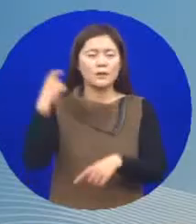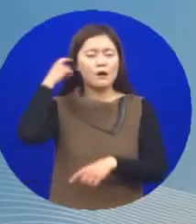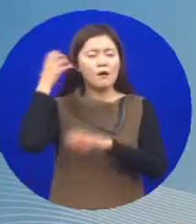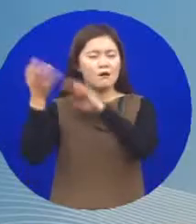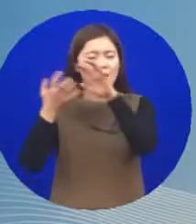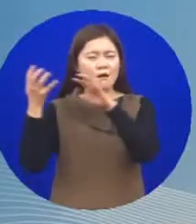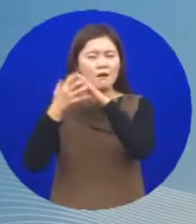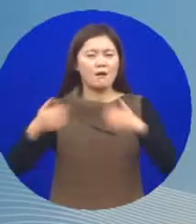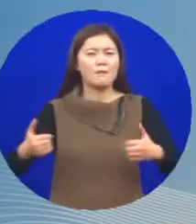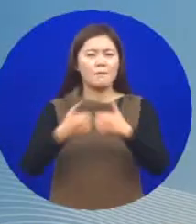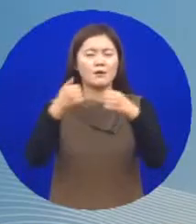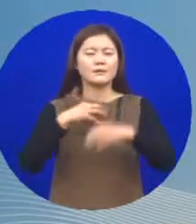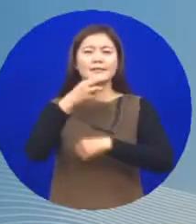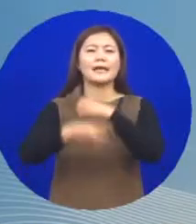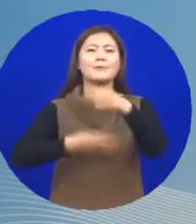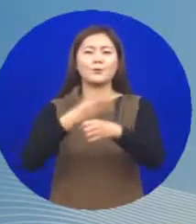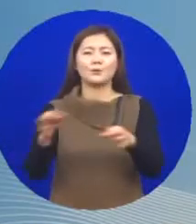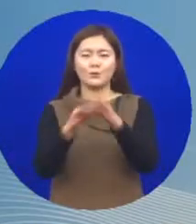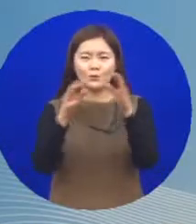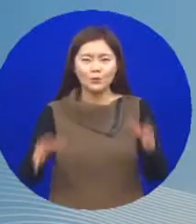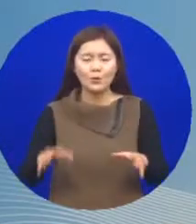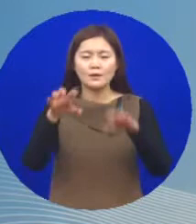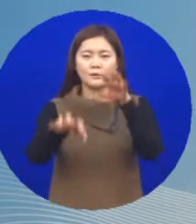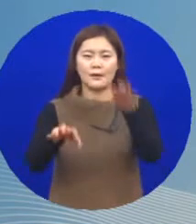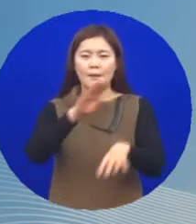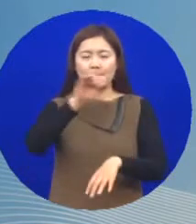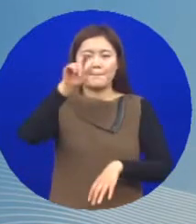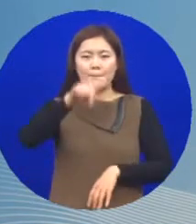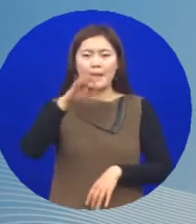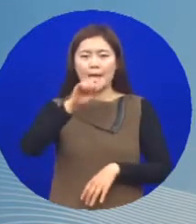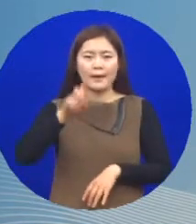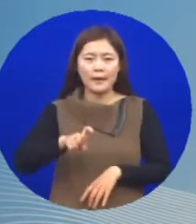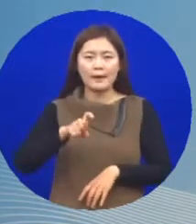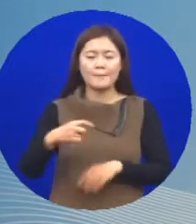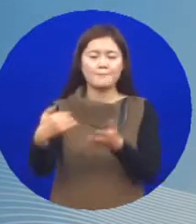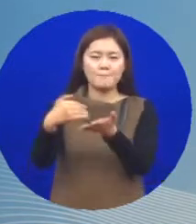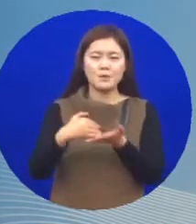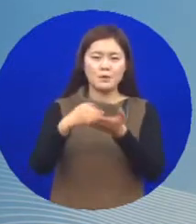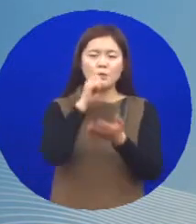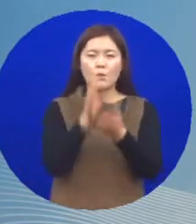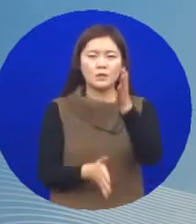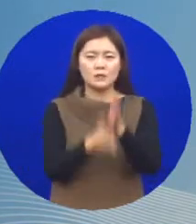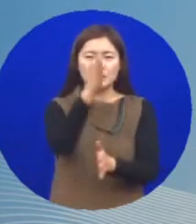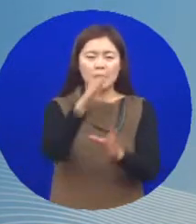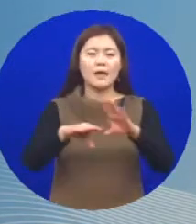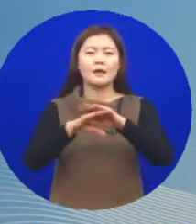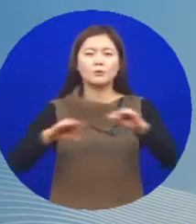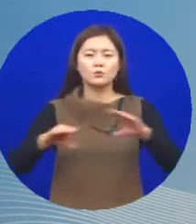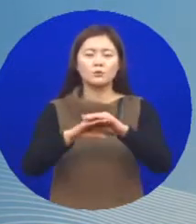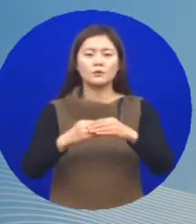주차장 소음과 분진으로 지난 3년간 원성이 높았던 처인구 백안면 석실마을 민원이 용인시의